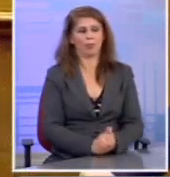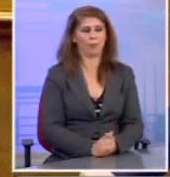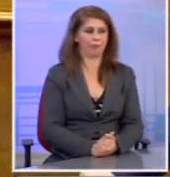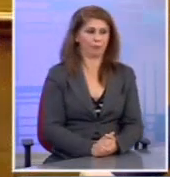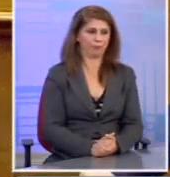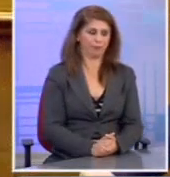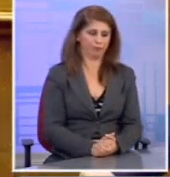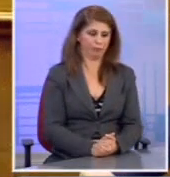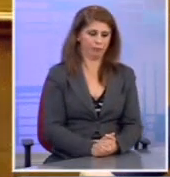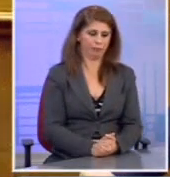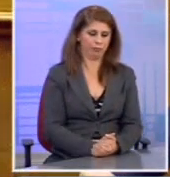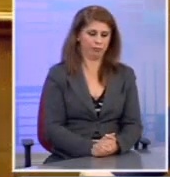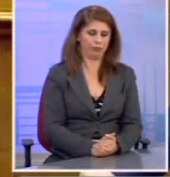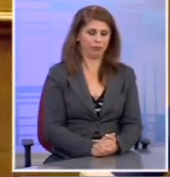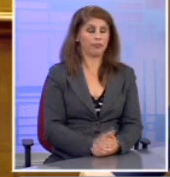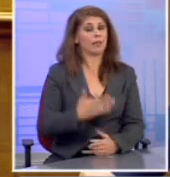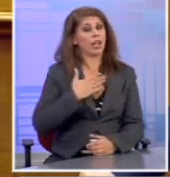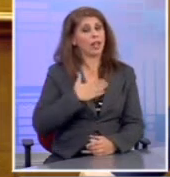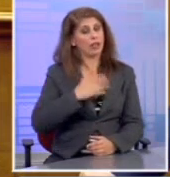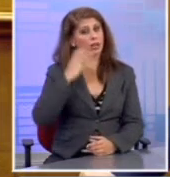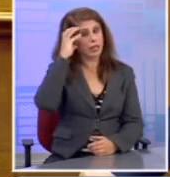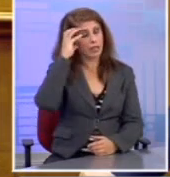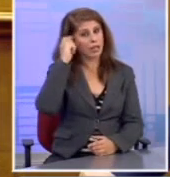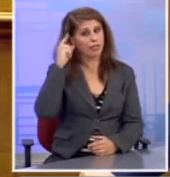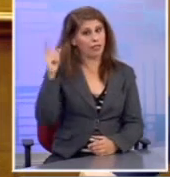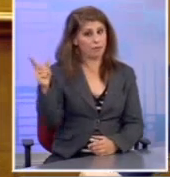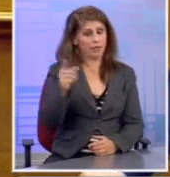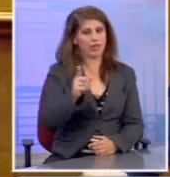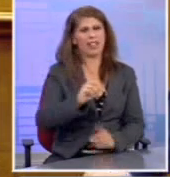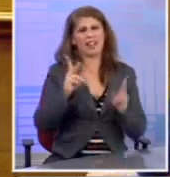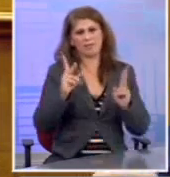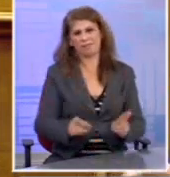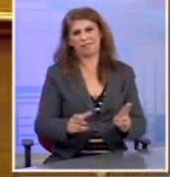Θέλω όμως να σας θυμίσω, για να σταματήσουν τα αστεία επιχειρήματα,